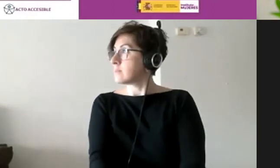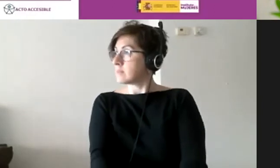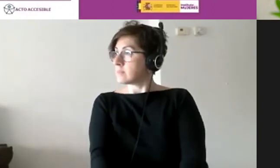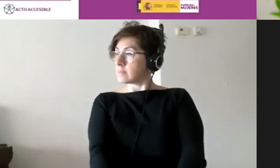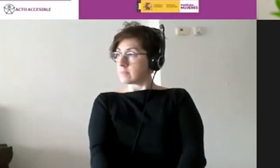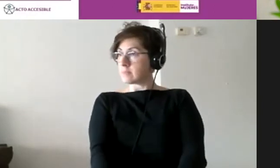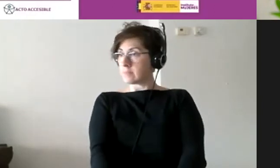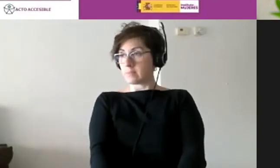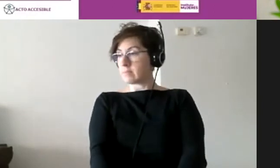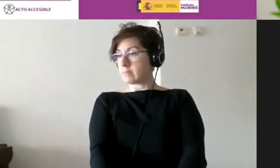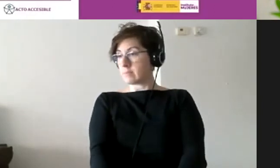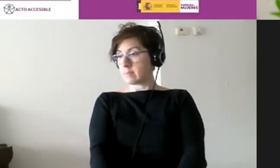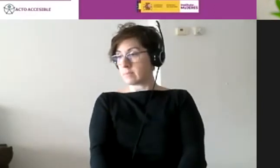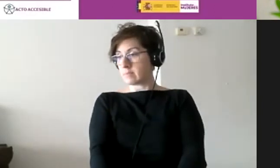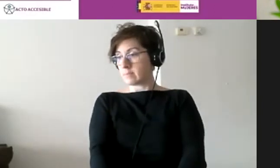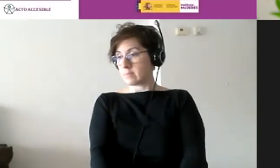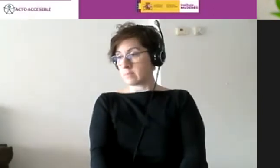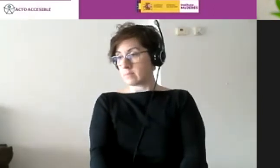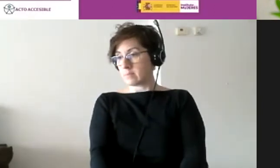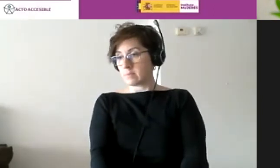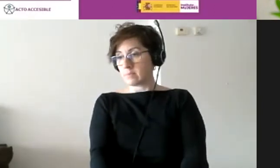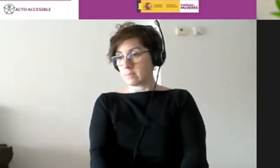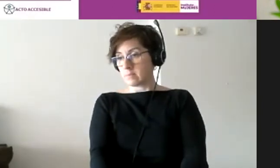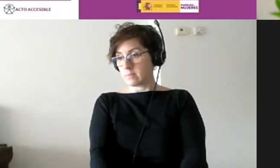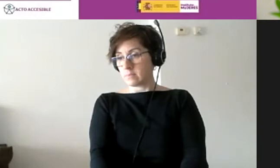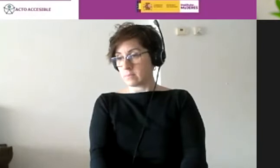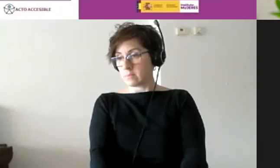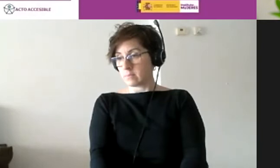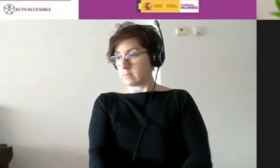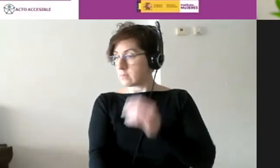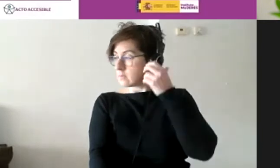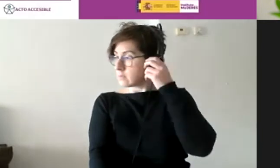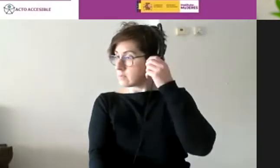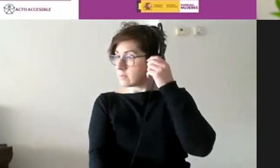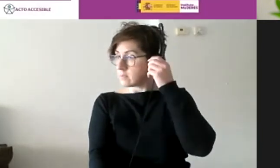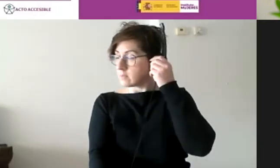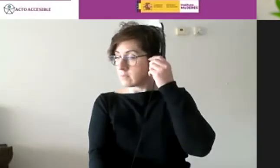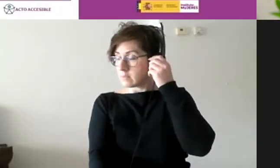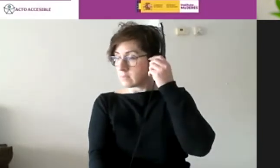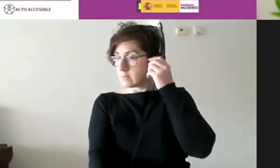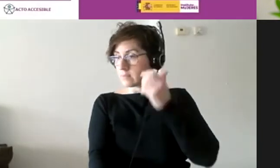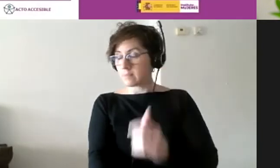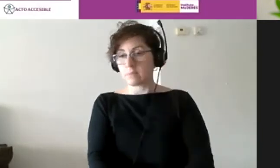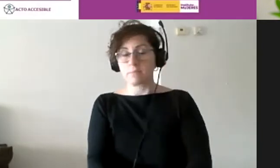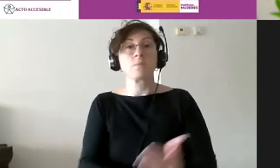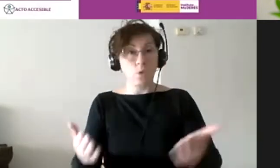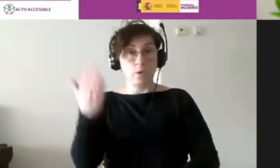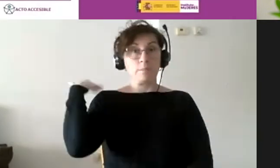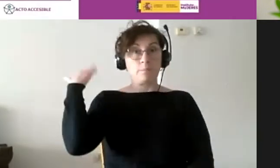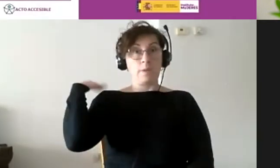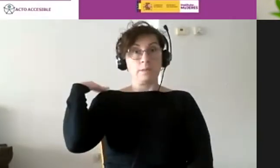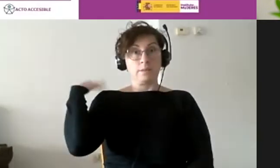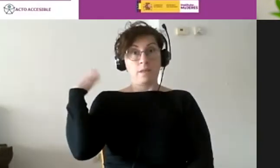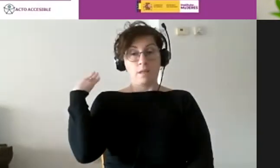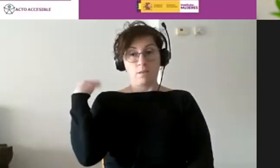Зупиніться, речення сказали, зупиніться. It was easier in the past because we could transport them large groups of people.